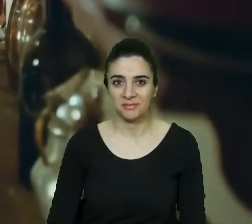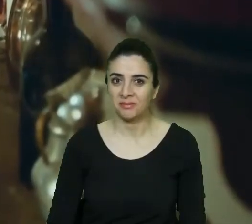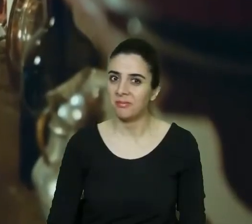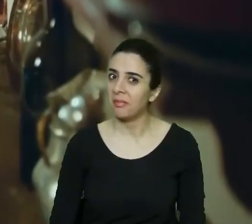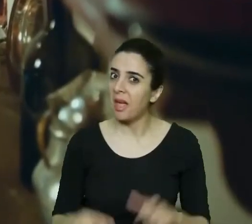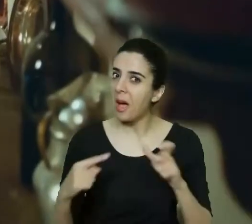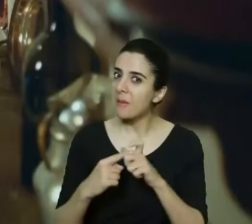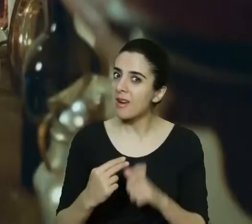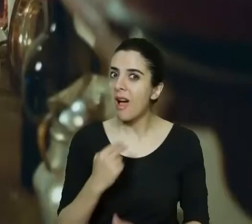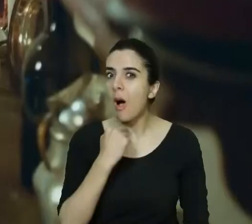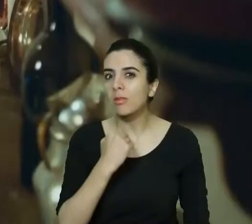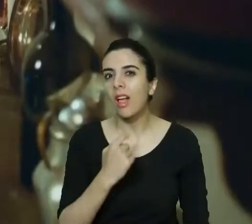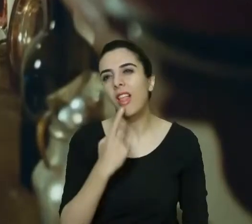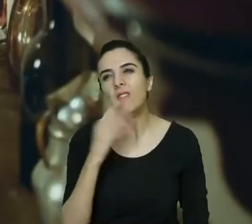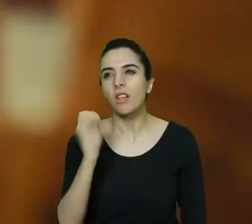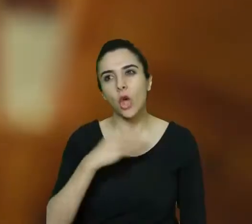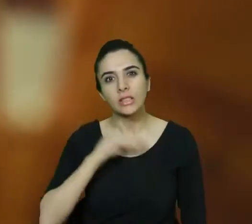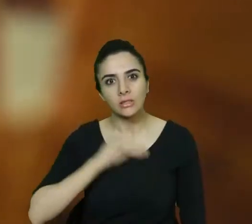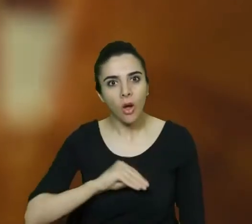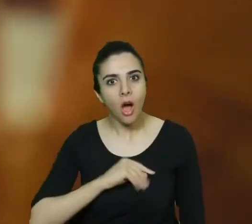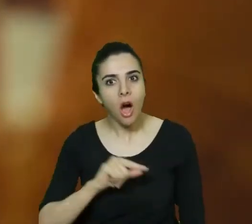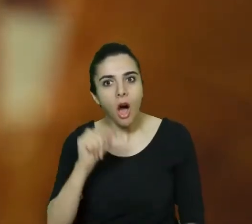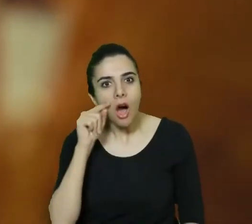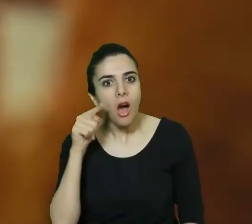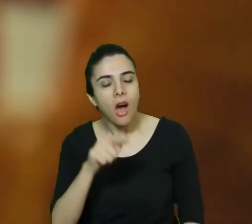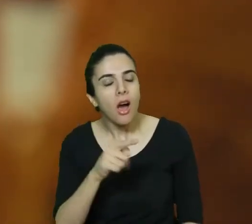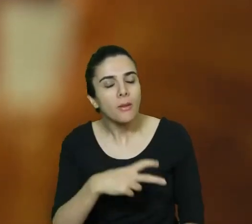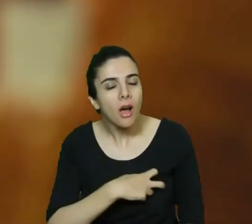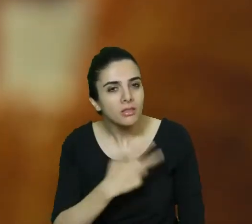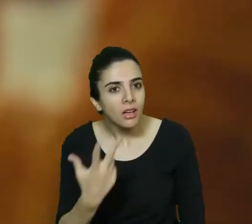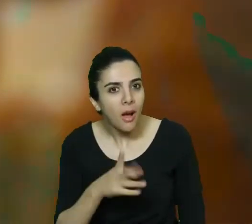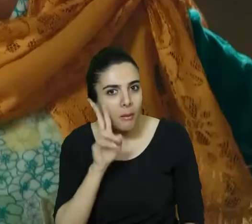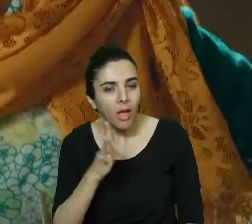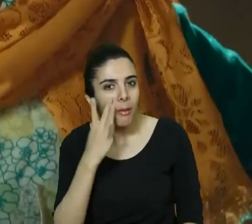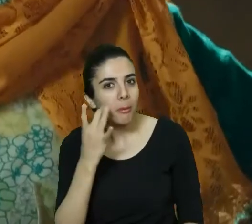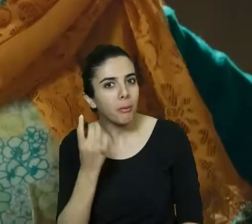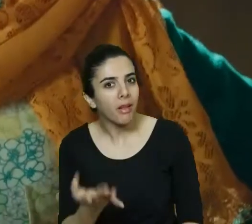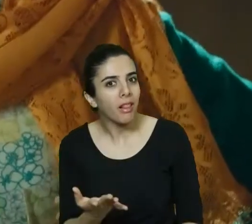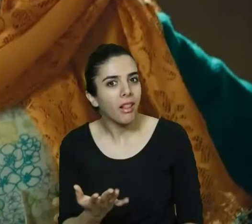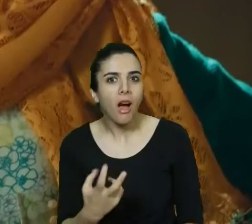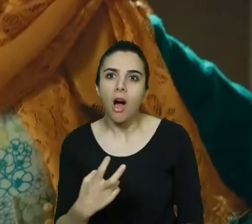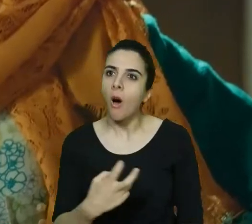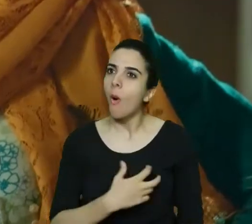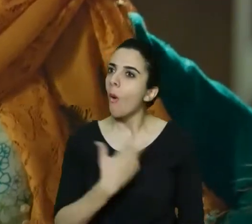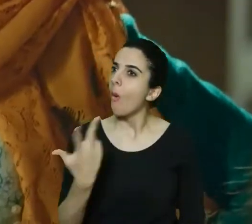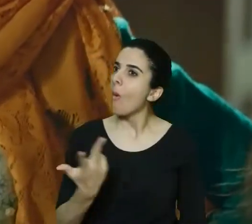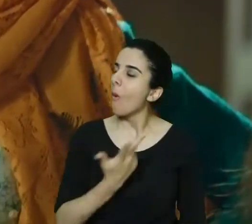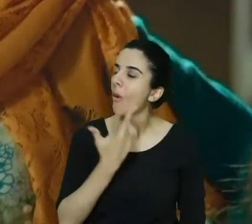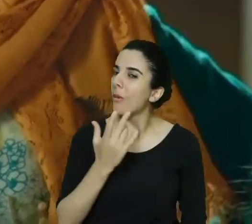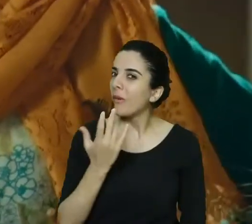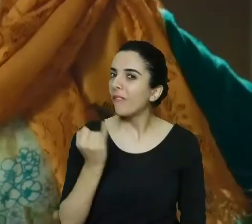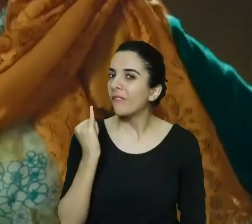Vallahi Emine abla abartıyor zannediyordum ama bu adam sana meftun olmuş Meryem abla. Ey aşk, sen nelere